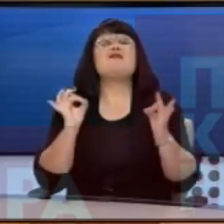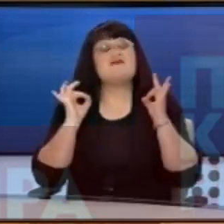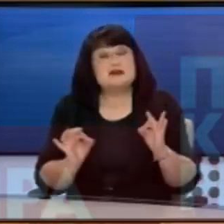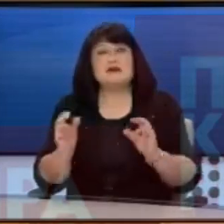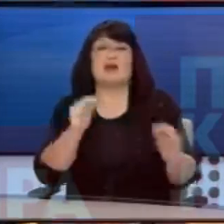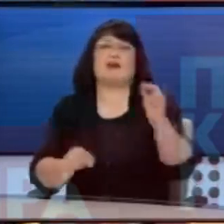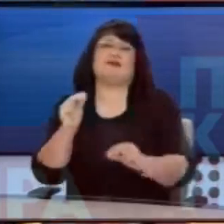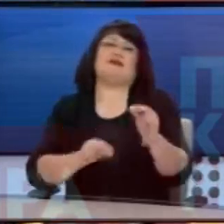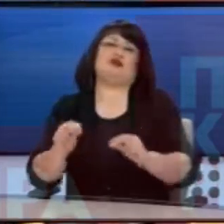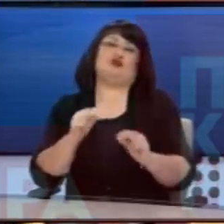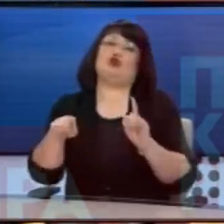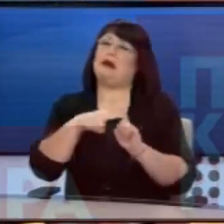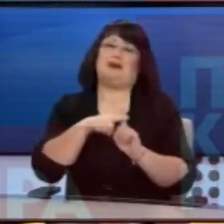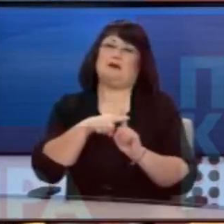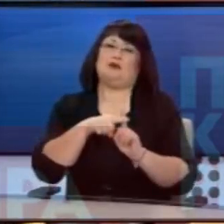φυσικά θα τις ψηφίσουμε.